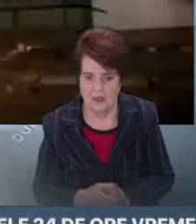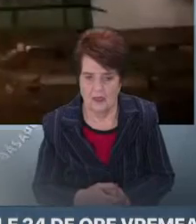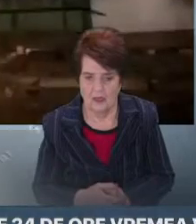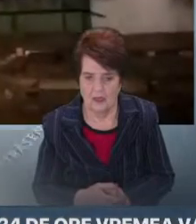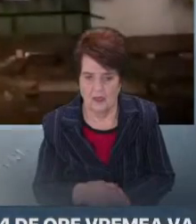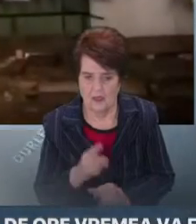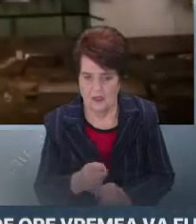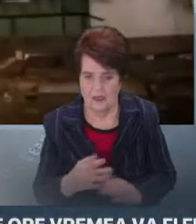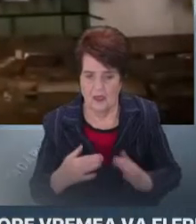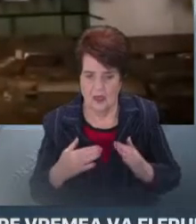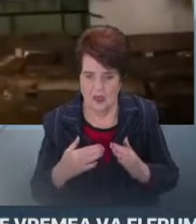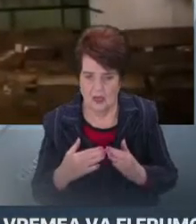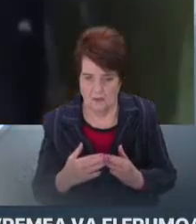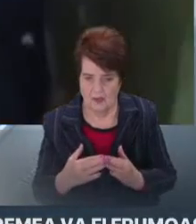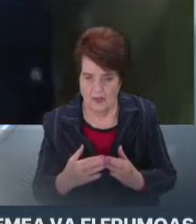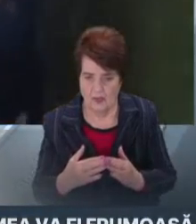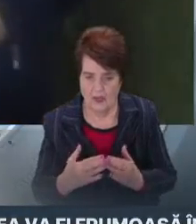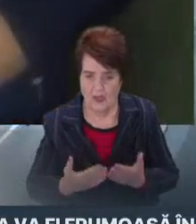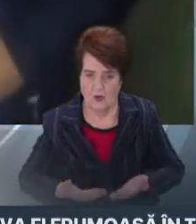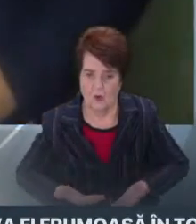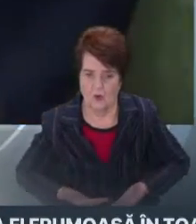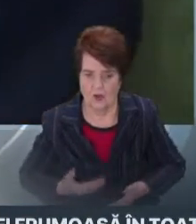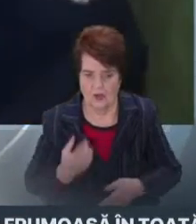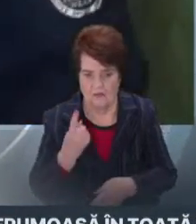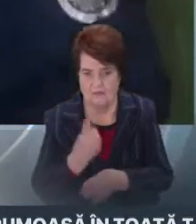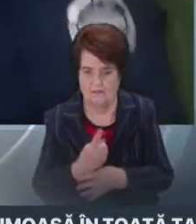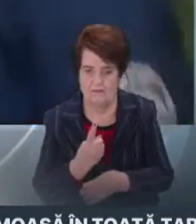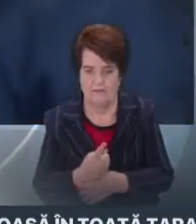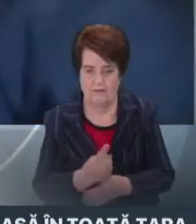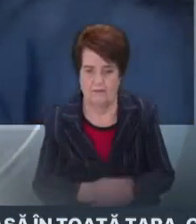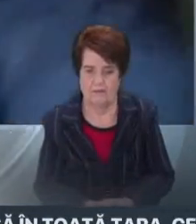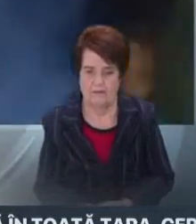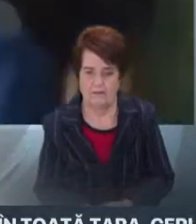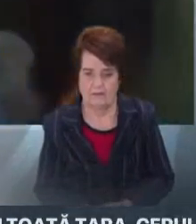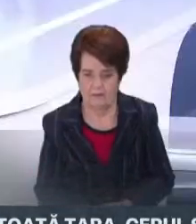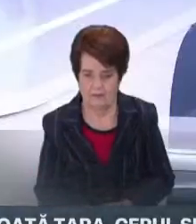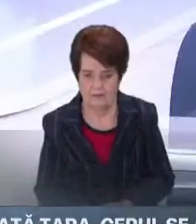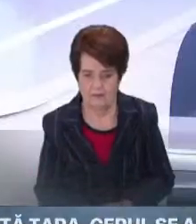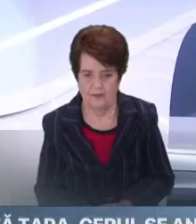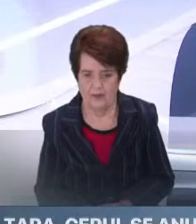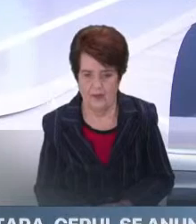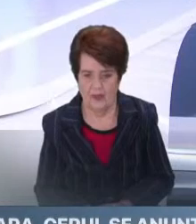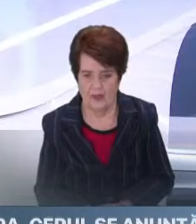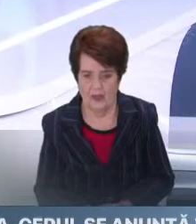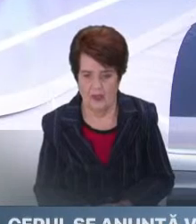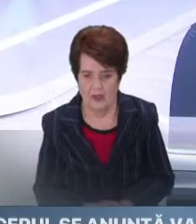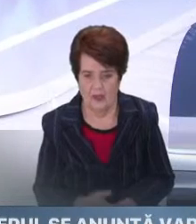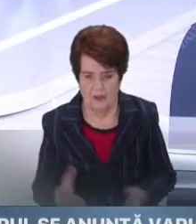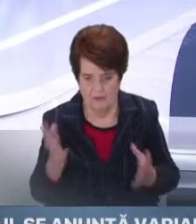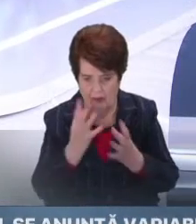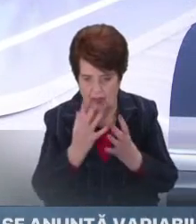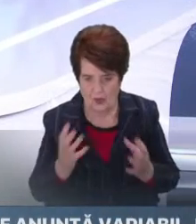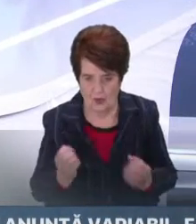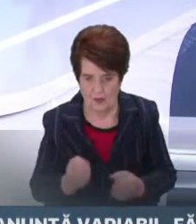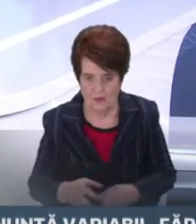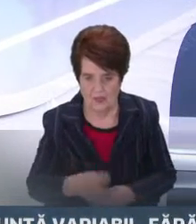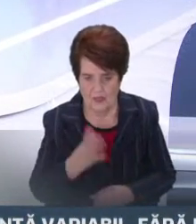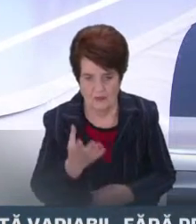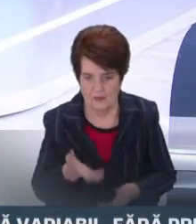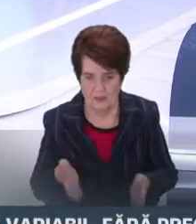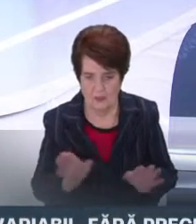în încăperi locative, ceea ce este interzis. Și cel mai probabil pe timp de noapte ar fi bine să nu